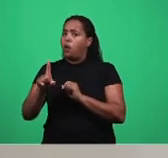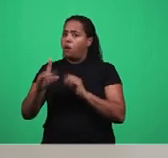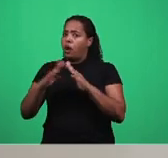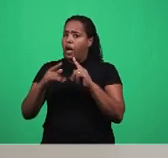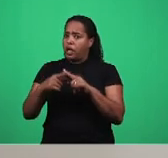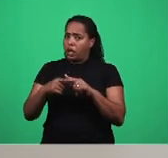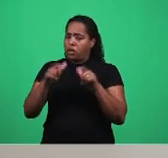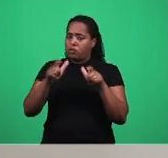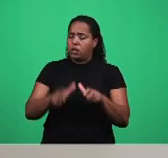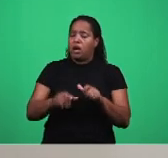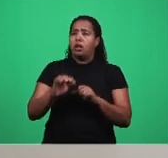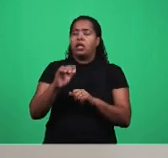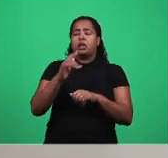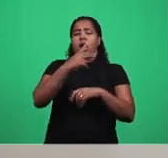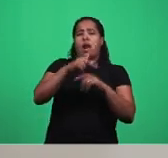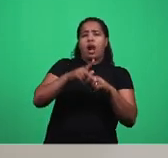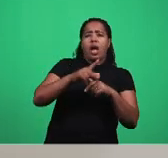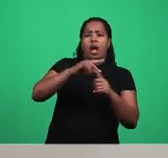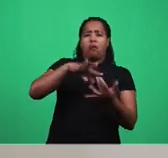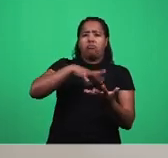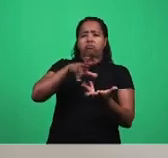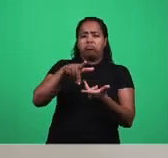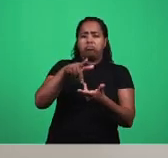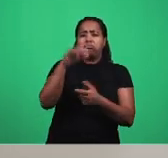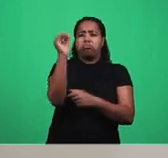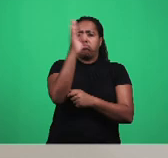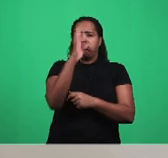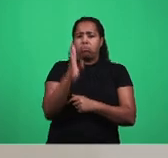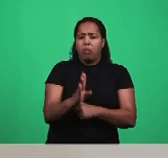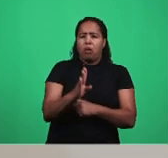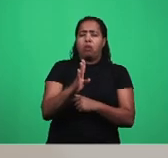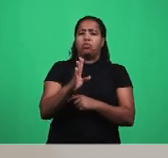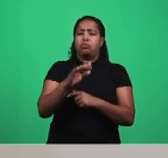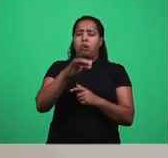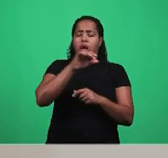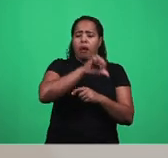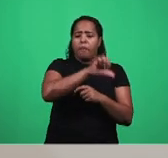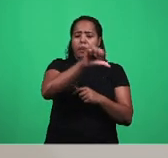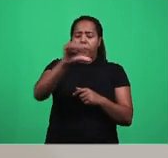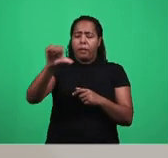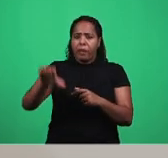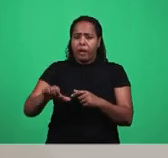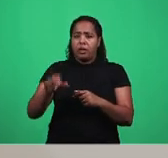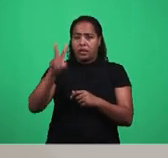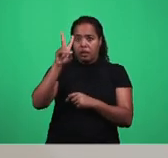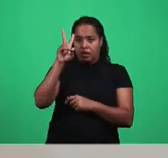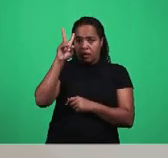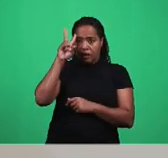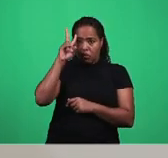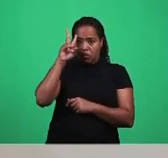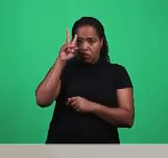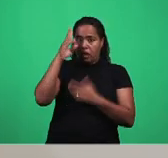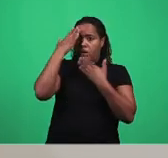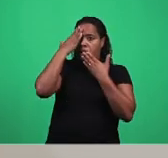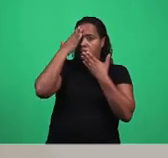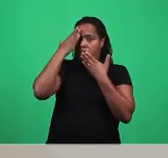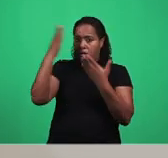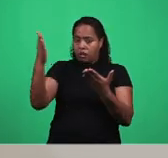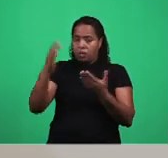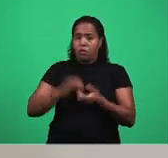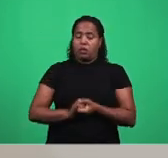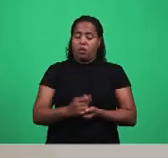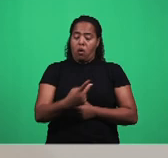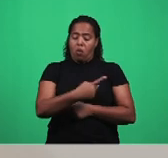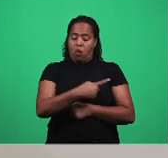toutes les parties. Donc, lundi, la glorification. Donc, le pasteur et l'église, il va être